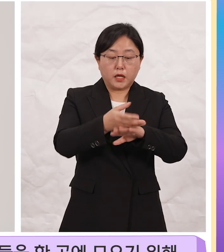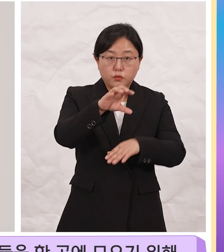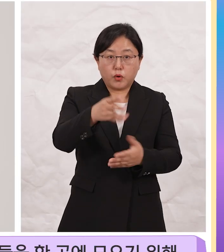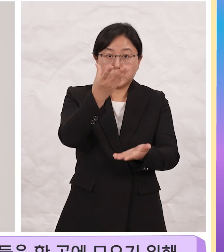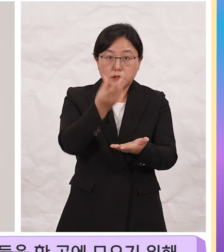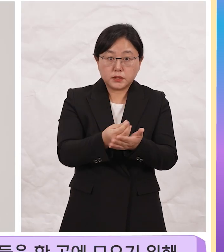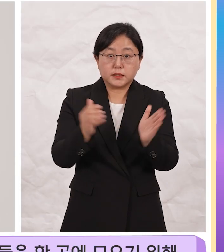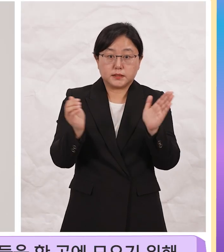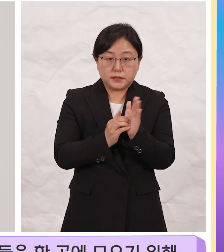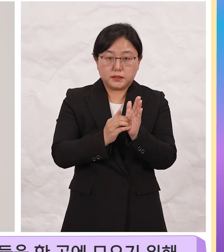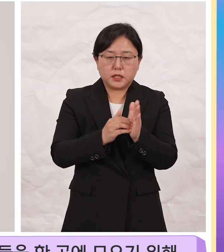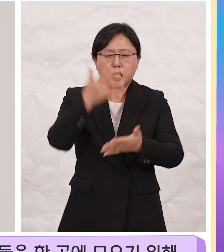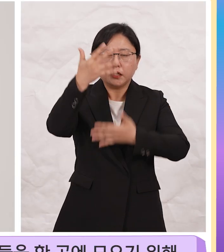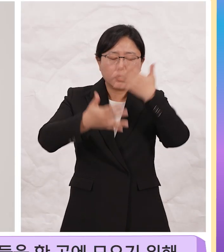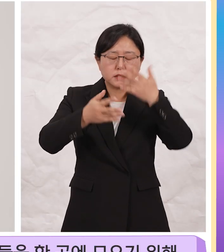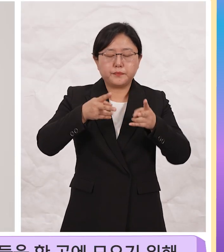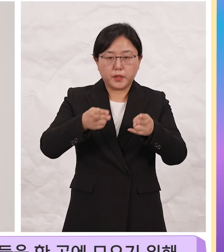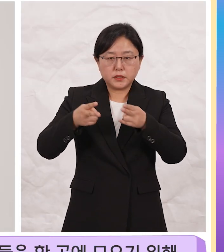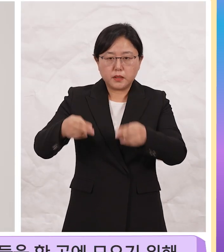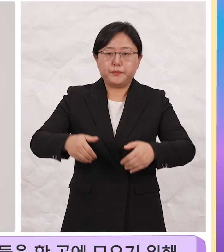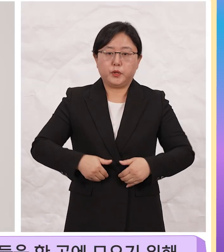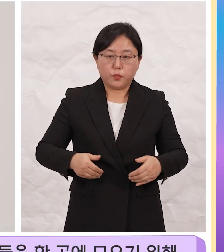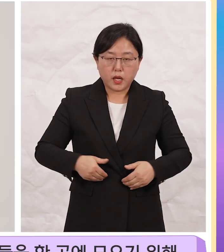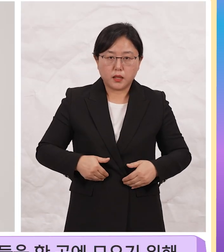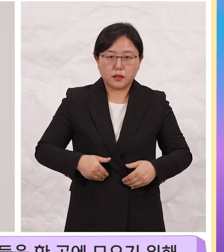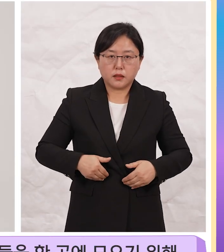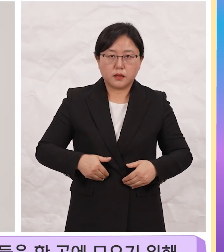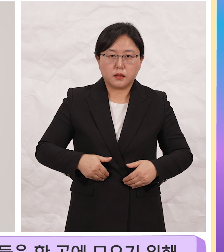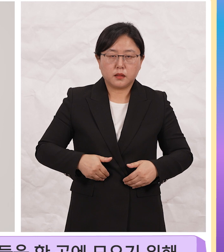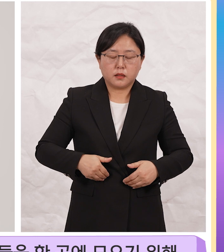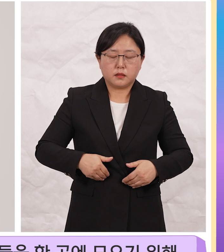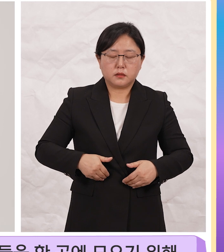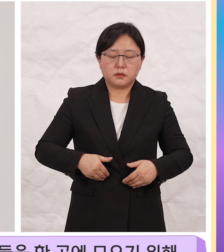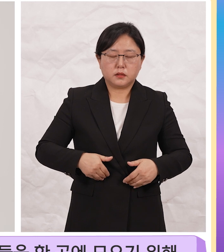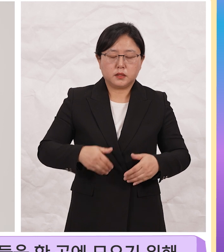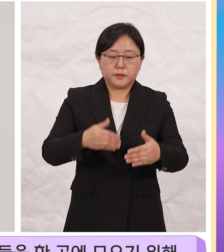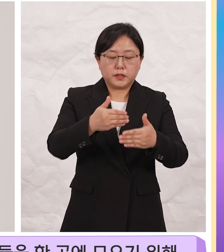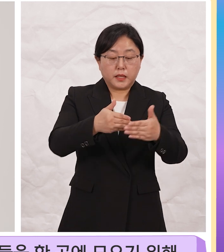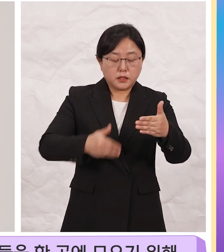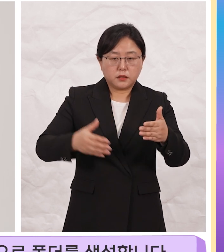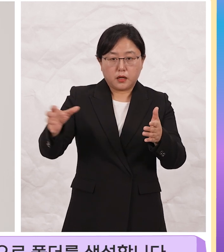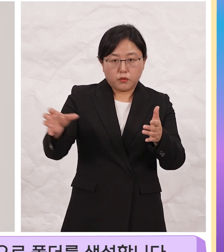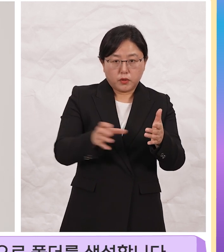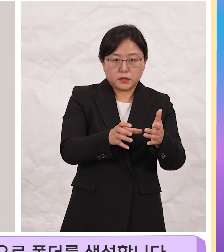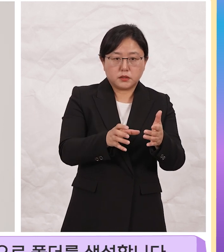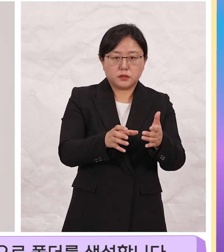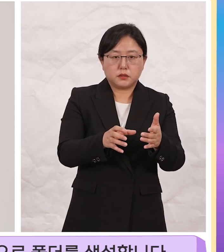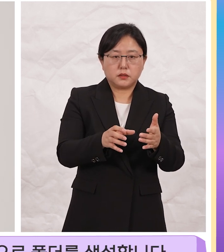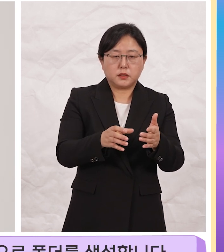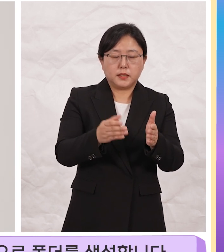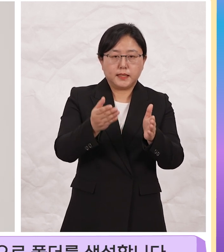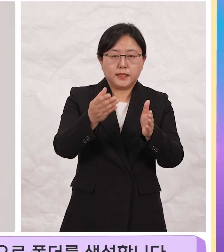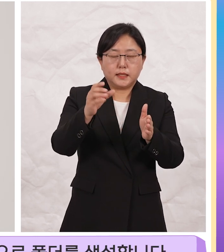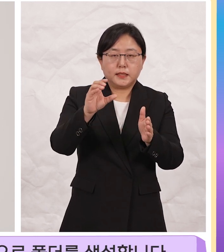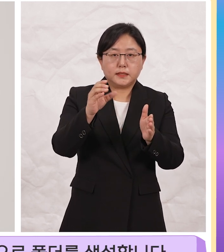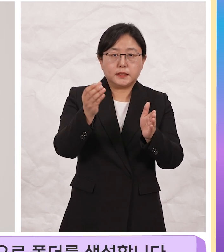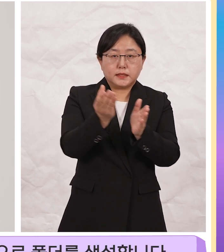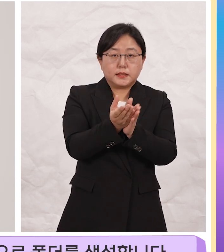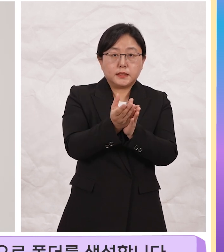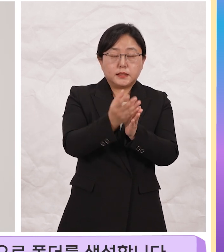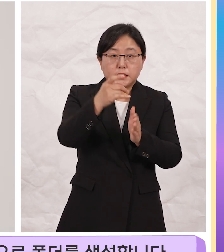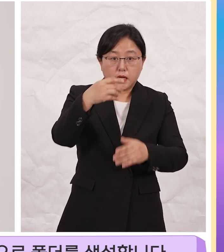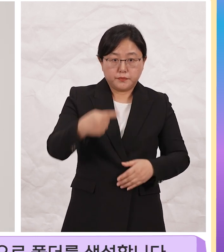백업 과정을 마쳤다면 영상 편집에 필요한 자료들을 한 곳에 모으기 위해 드라이브 용량이 여유로운